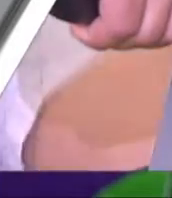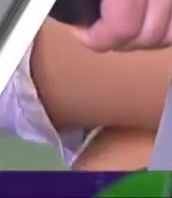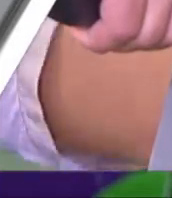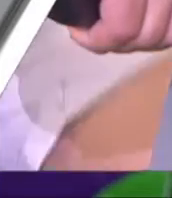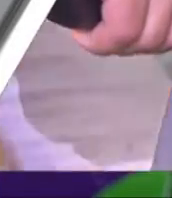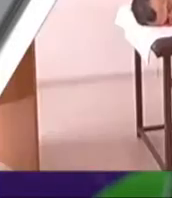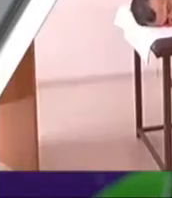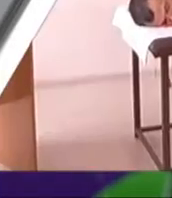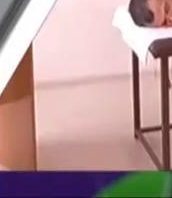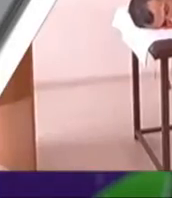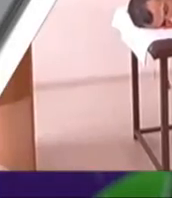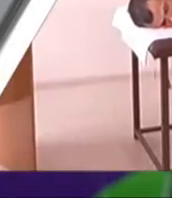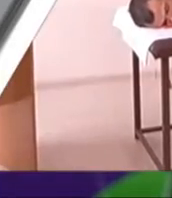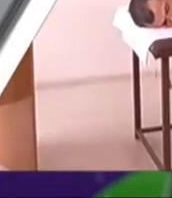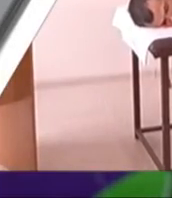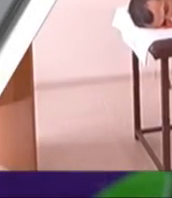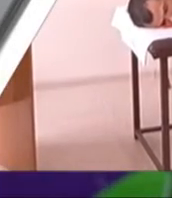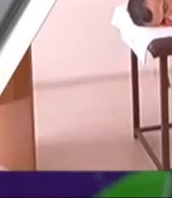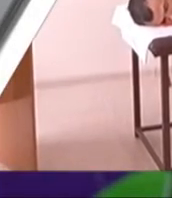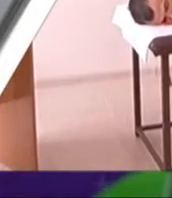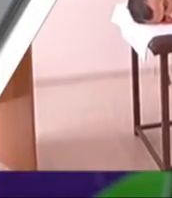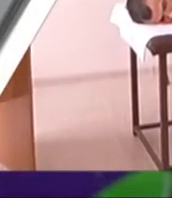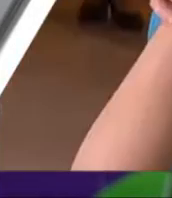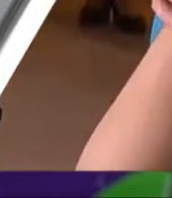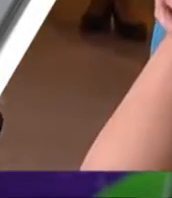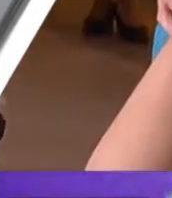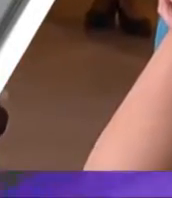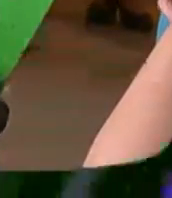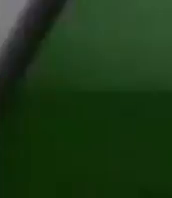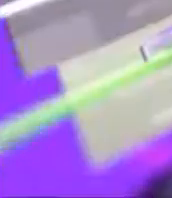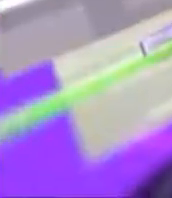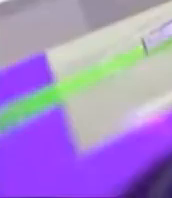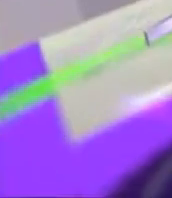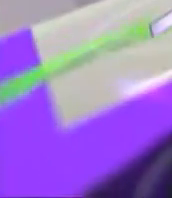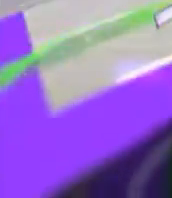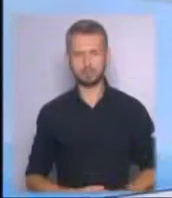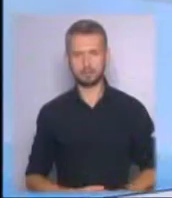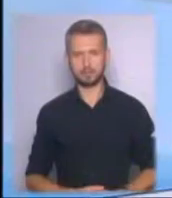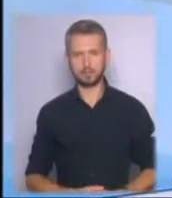лікуватимуть серед учасників АТО зі спинальною травмою.